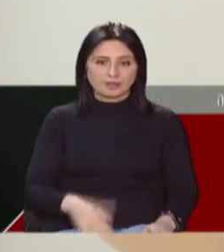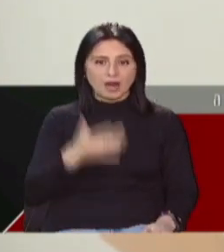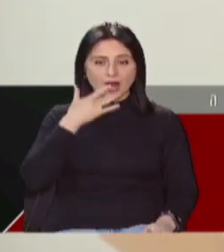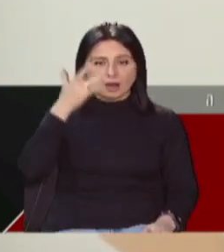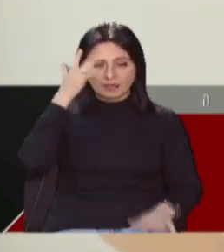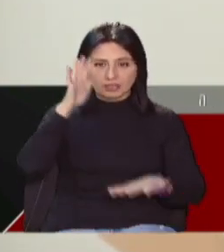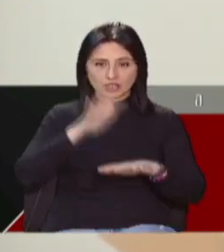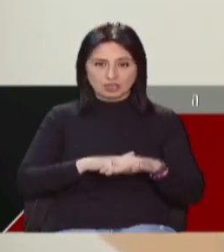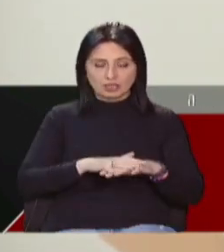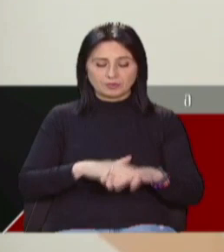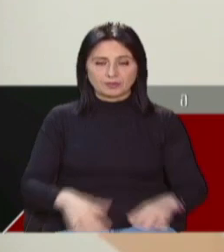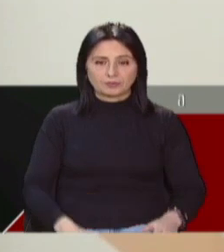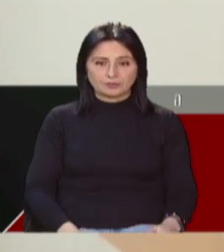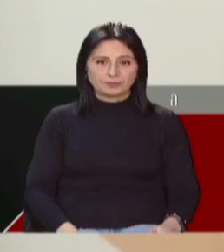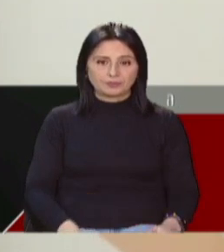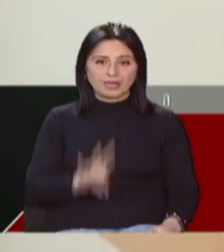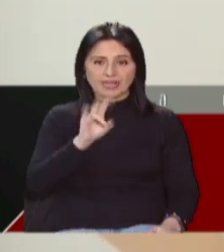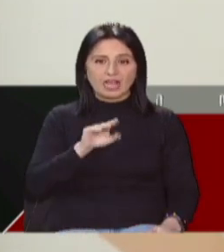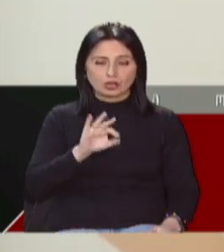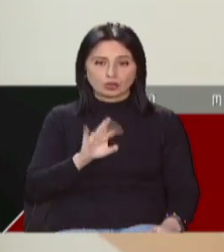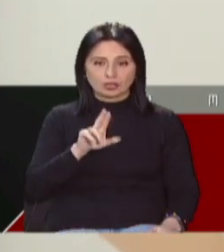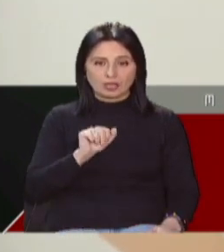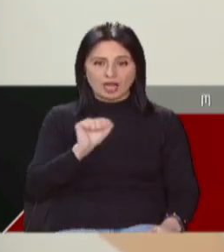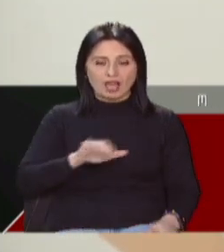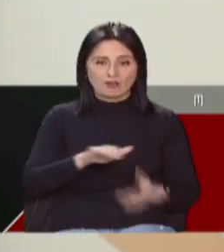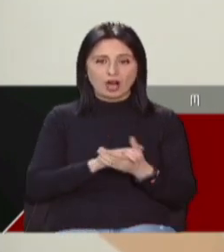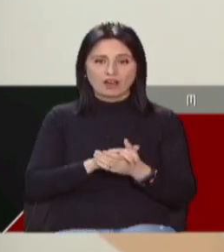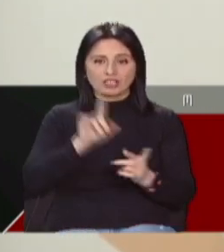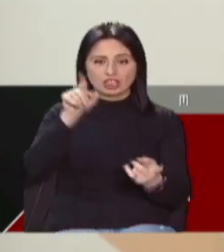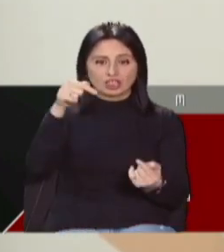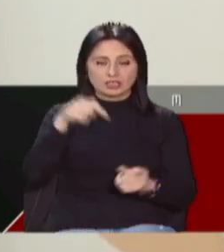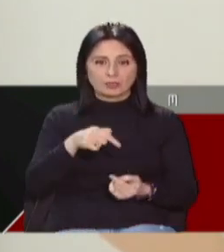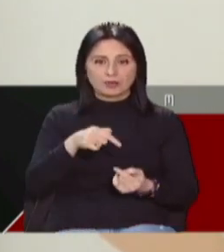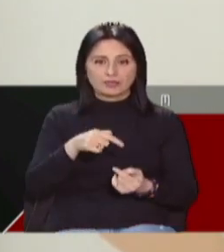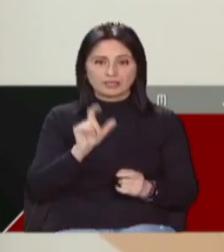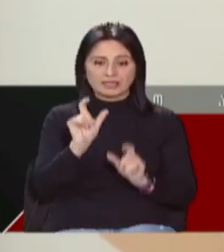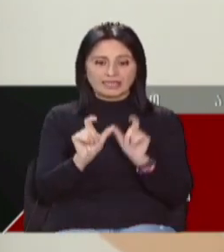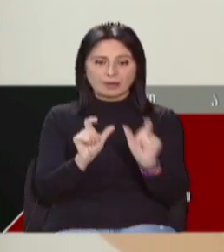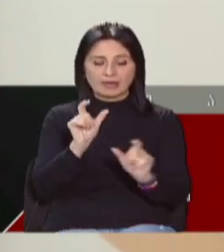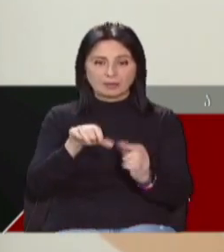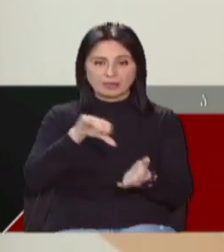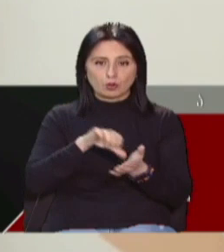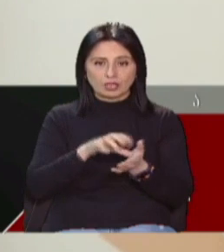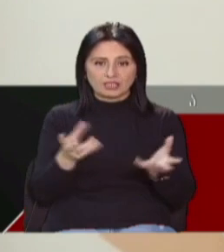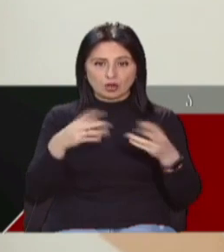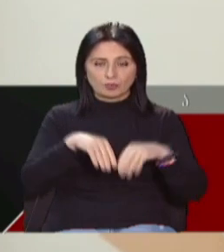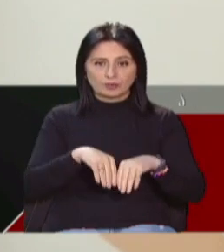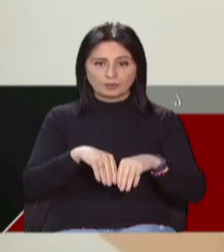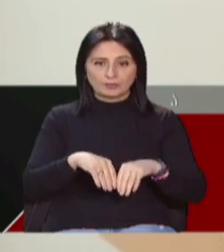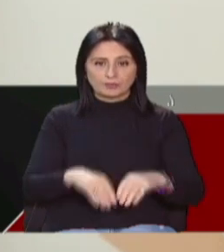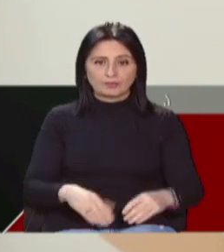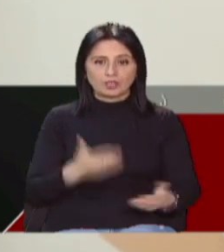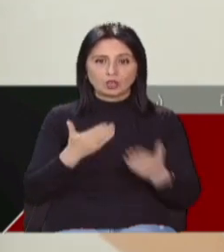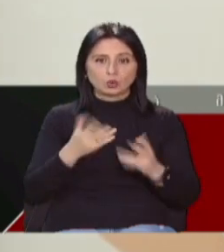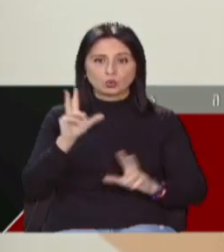ამერიკის შეერთებული შტატების, ნატოსა და ევროკავშირის შესაბამისი სეგმენტების მონაწილეობით.